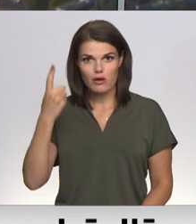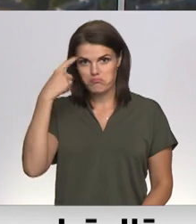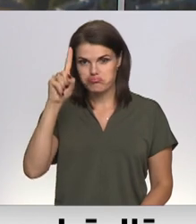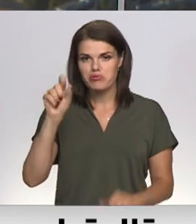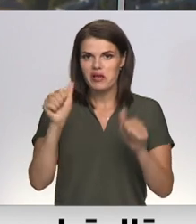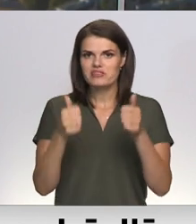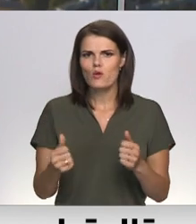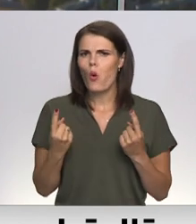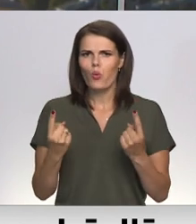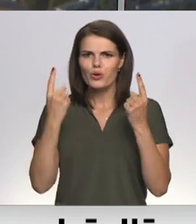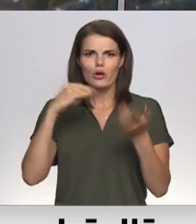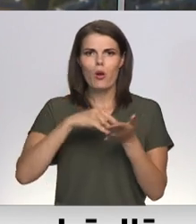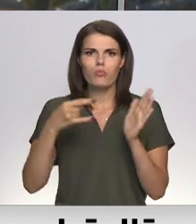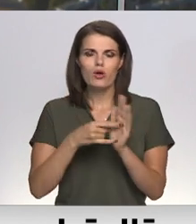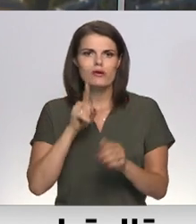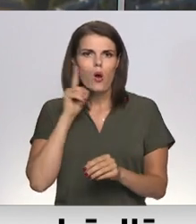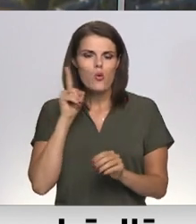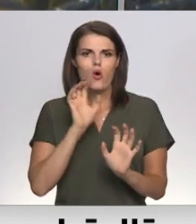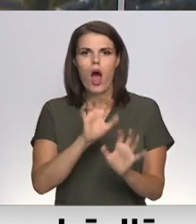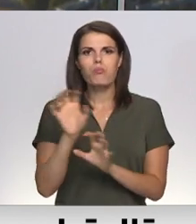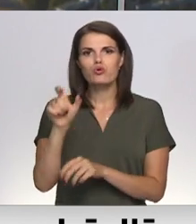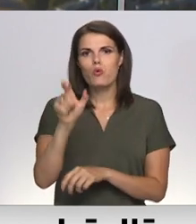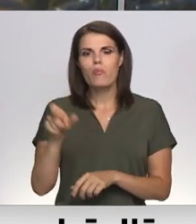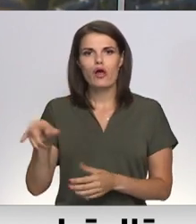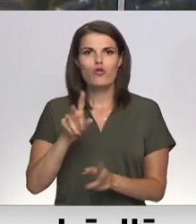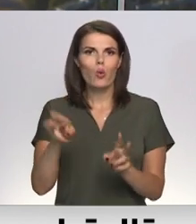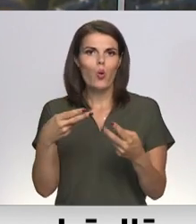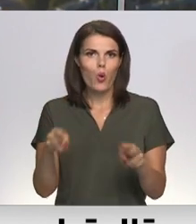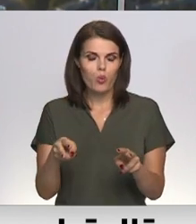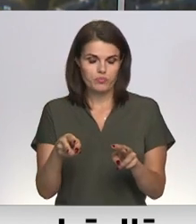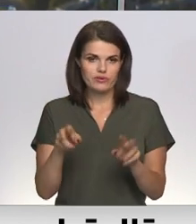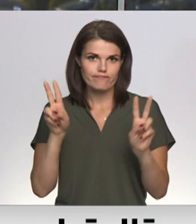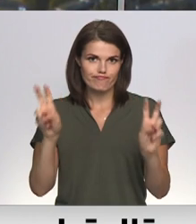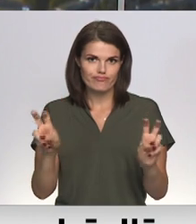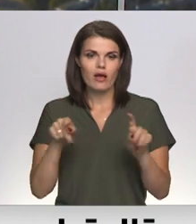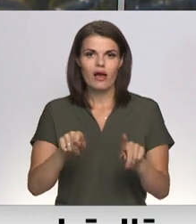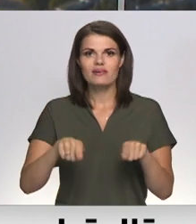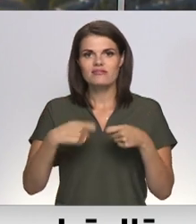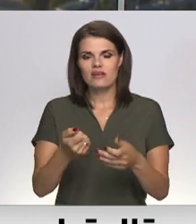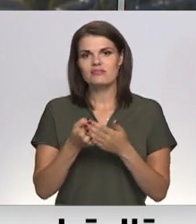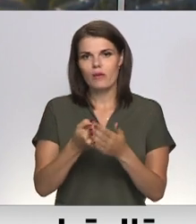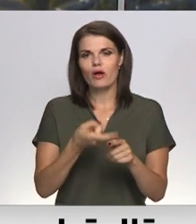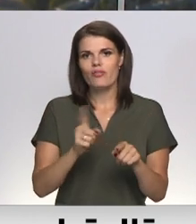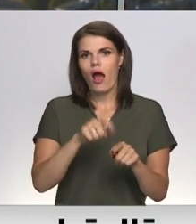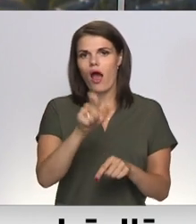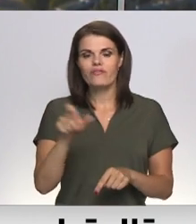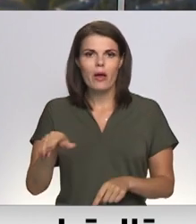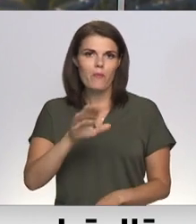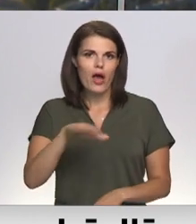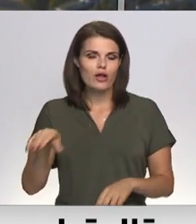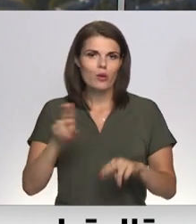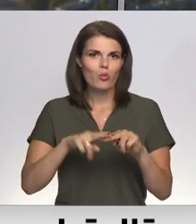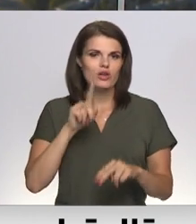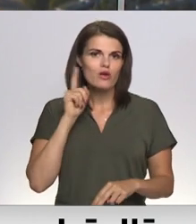projektu – jauno aprūpētāju klubu, kur tiek sniegts atbalsts šādiem bērniem un jauniešiem. Satikt projekta autori uz